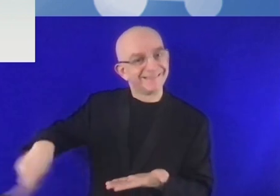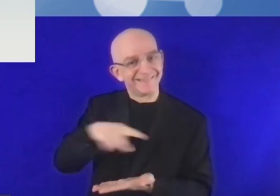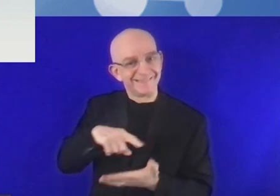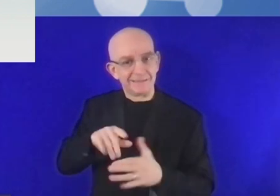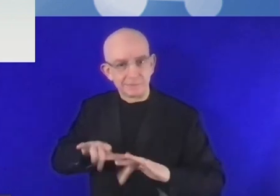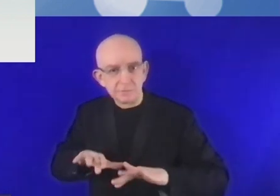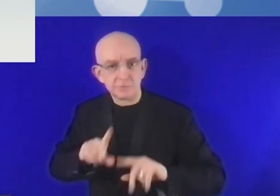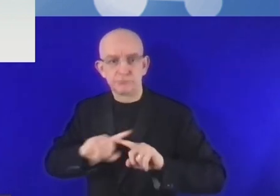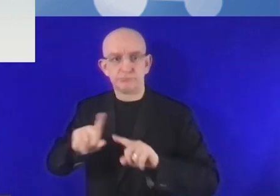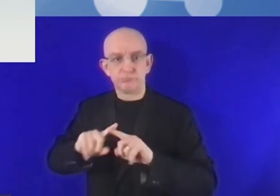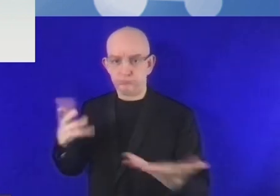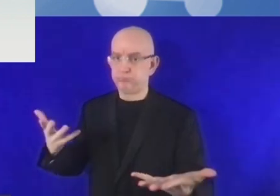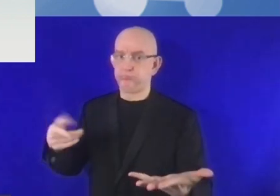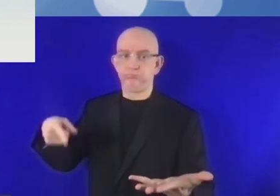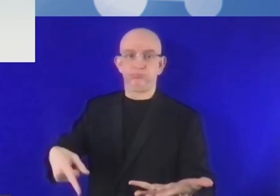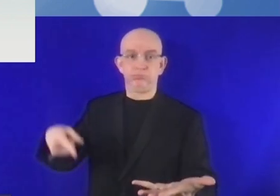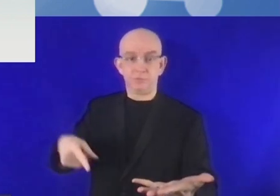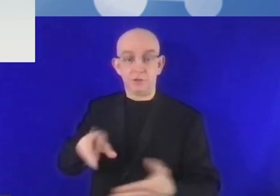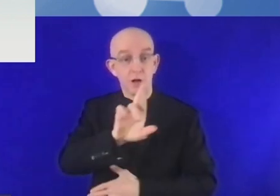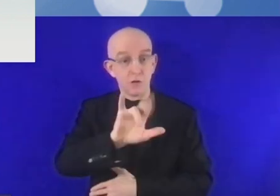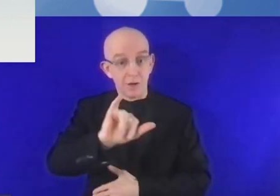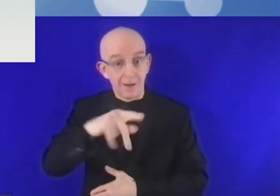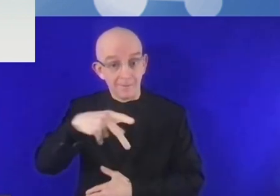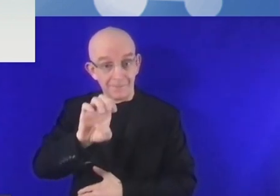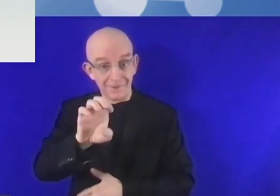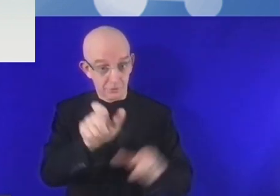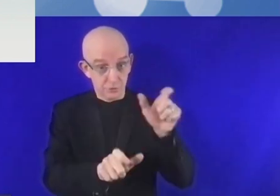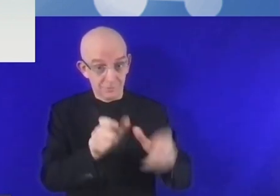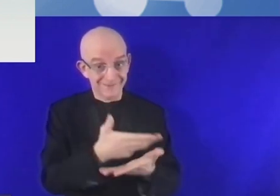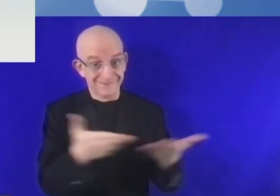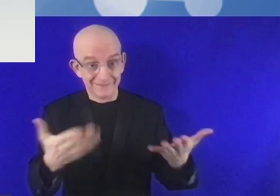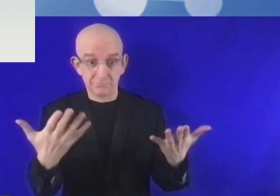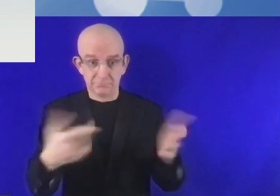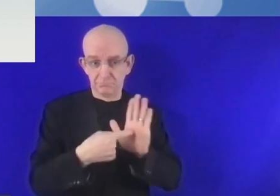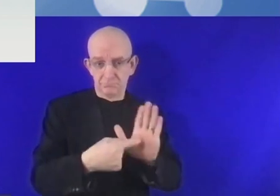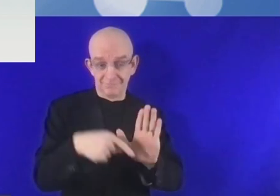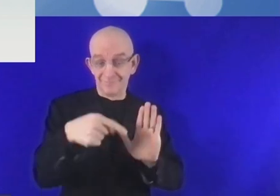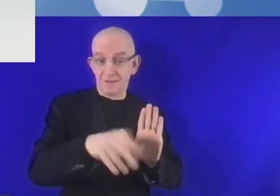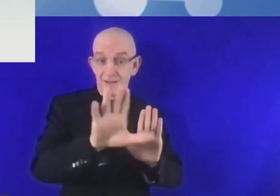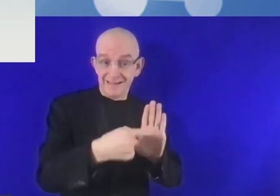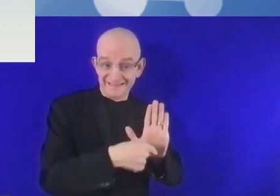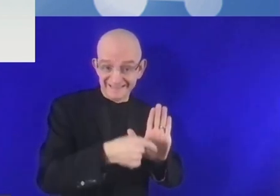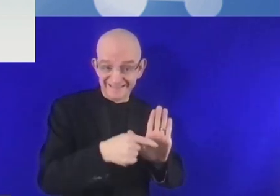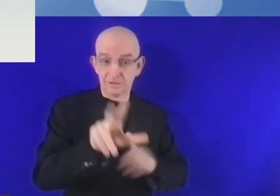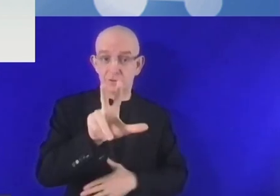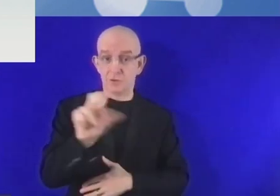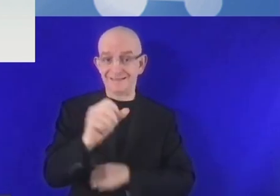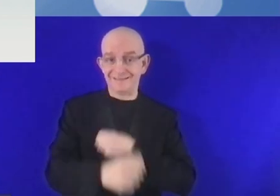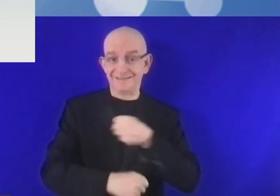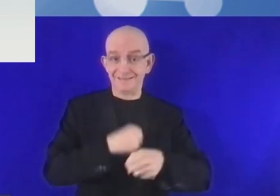rację bytu. Społeczność RIPE podczas swojej 30-letniej działalności